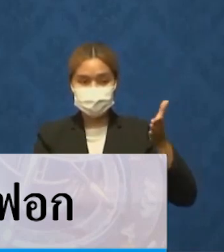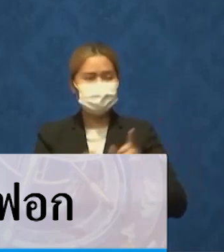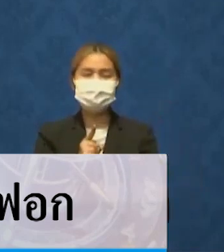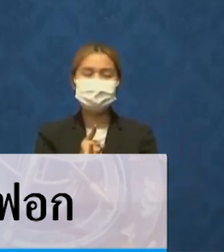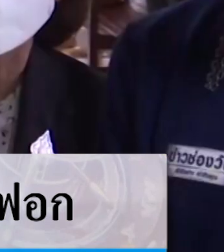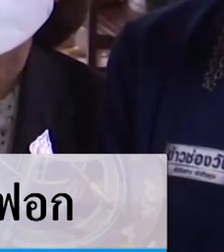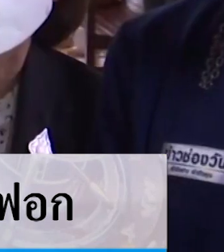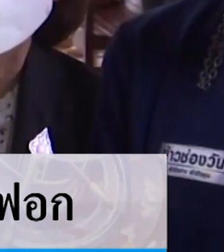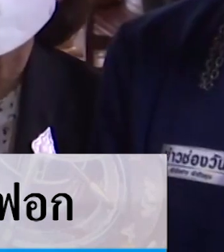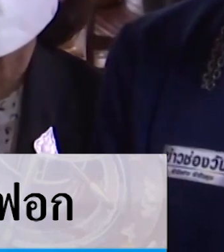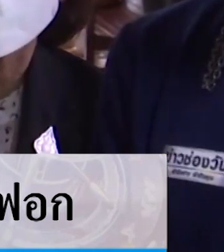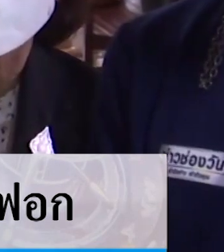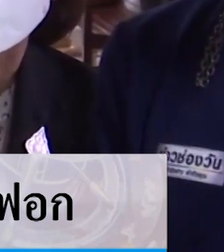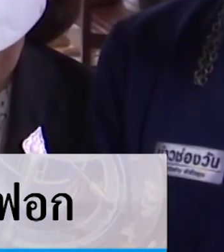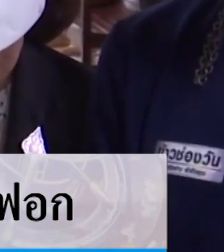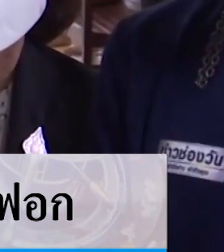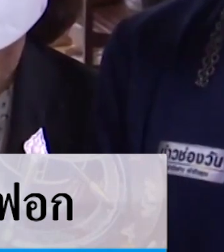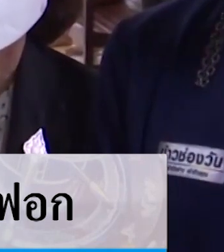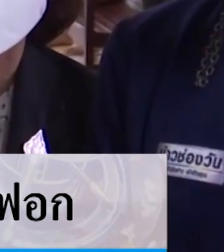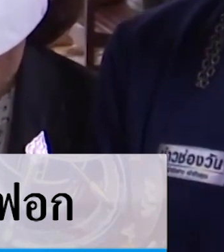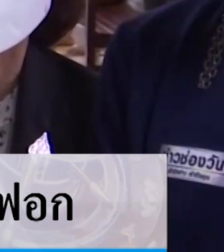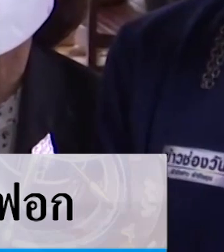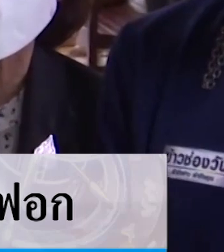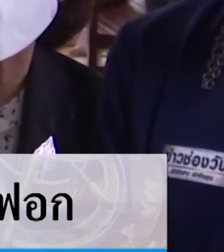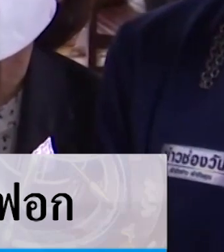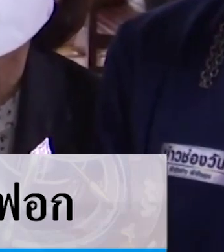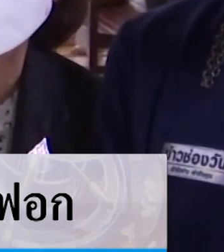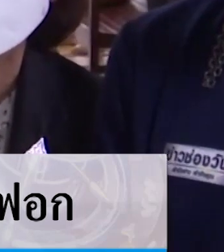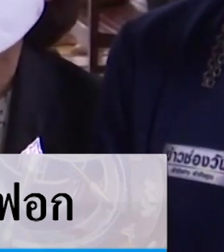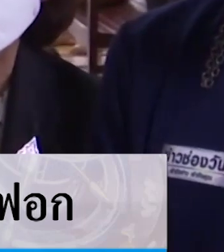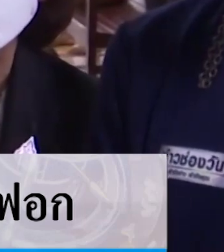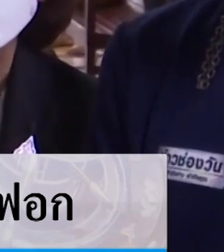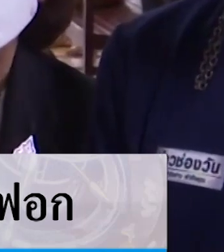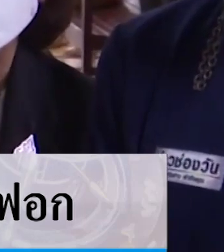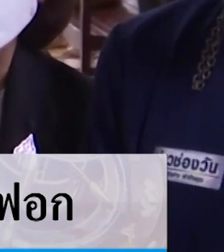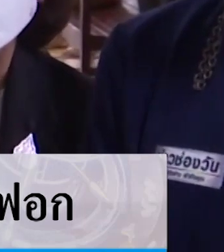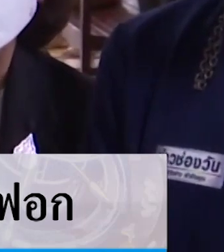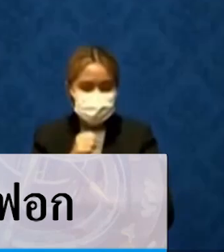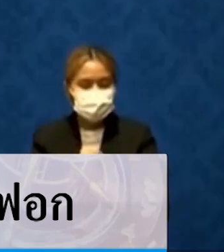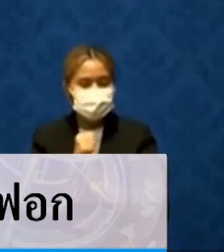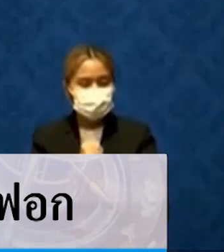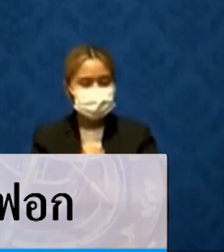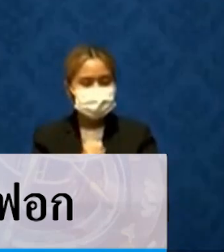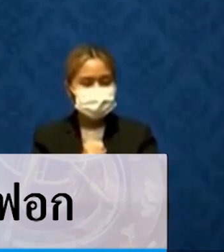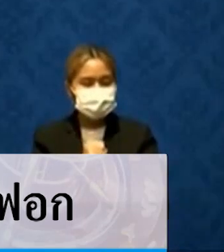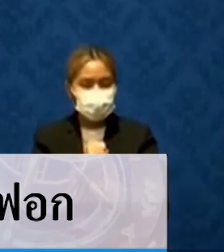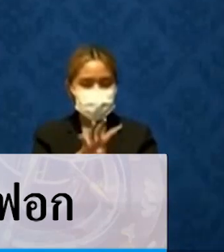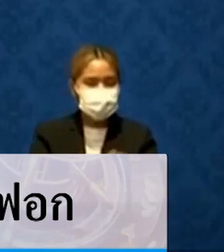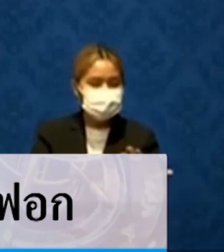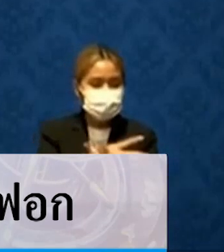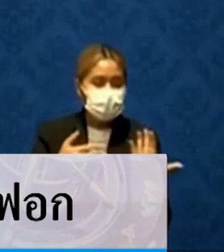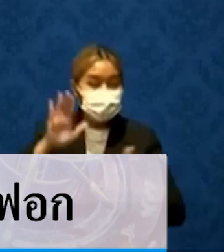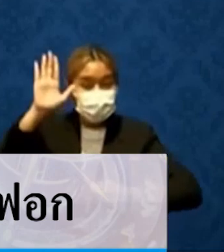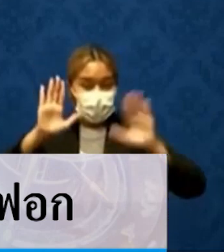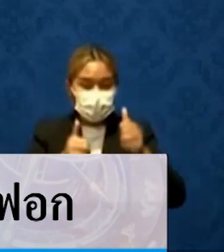ธิปัตย์เพราะว่ามีสมาชิกในพรรคบอกว่าจะโหวตไม่ไว้วางใจอ่ะ สมาชิกในพรรคกันเอง ในพรรคประชาธิปัตย์แตกกันเ